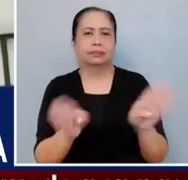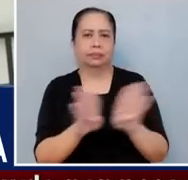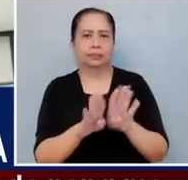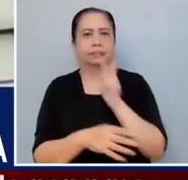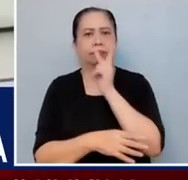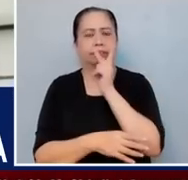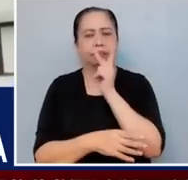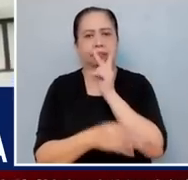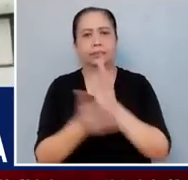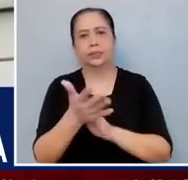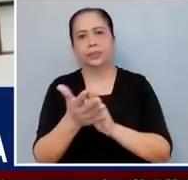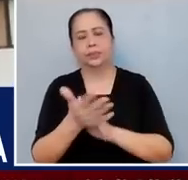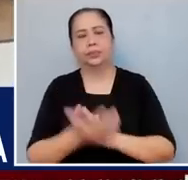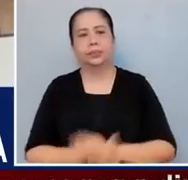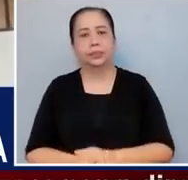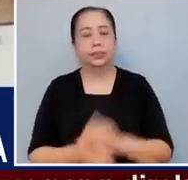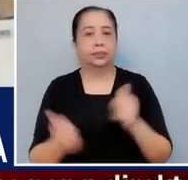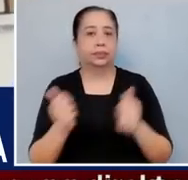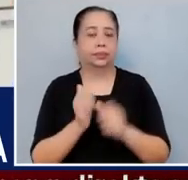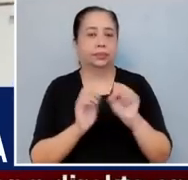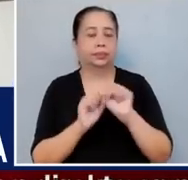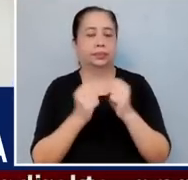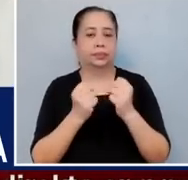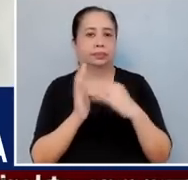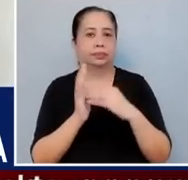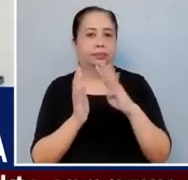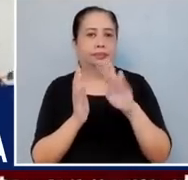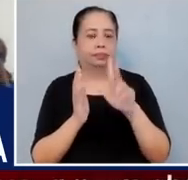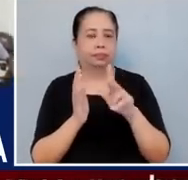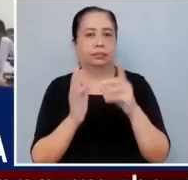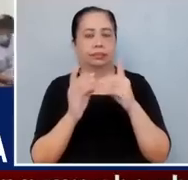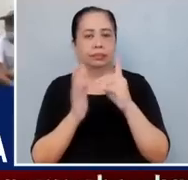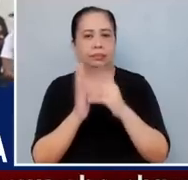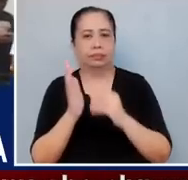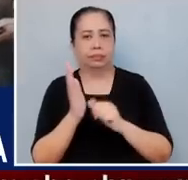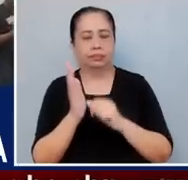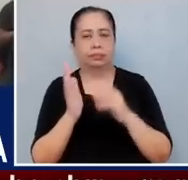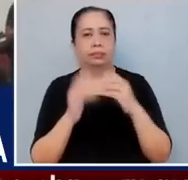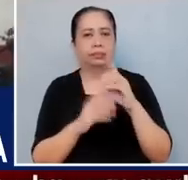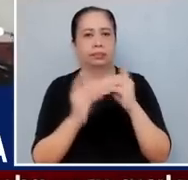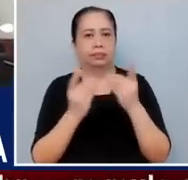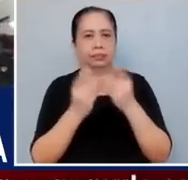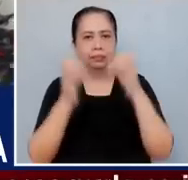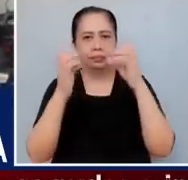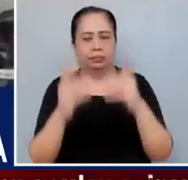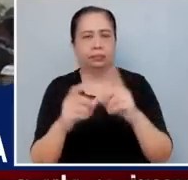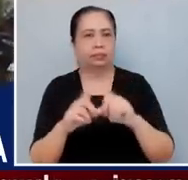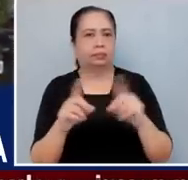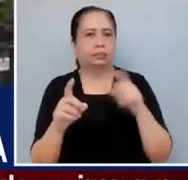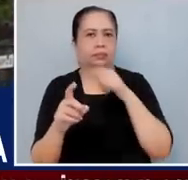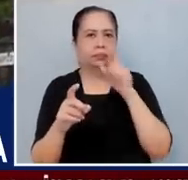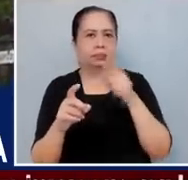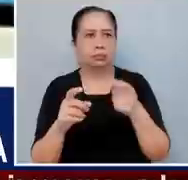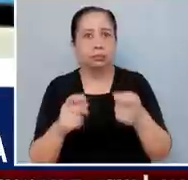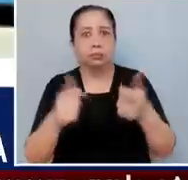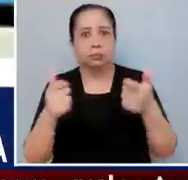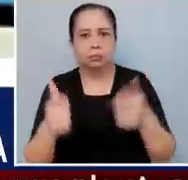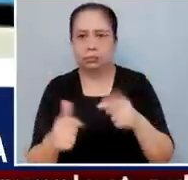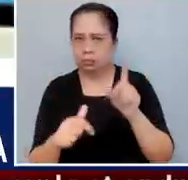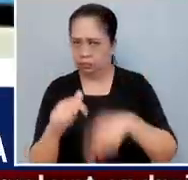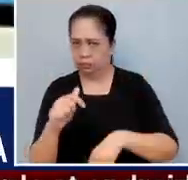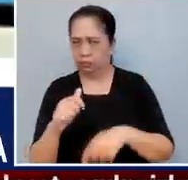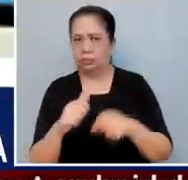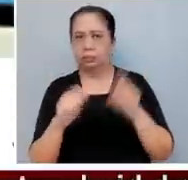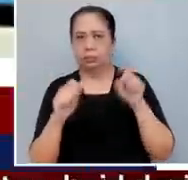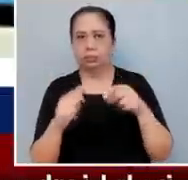pribadong paaralan sa ilalim ng Section 43 ng Department Order 88 ng DepEd. Pero hindi dapat ura-urada. I think we'll